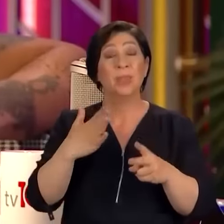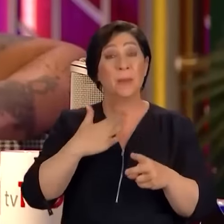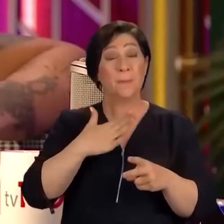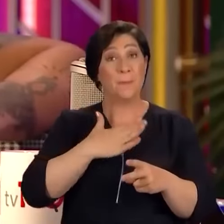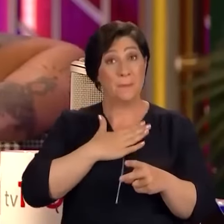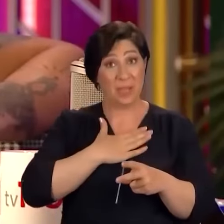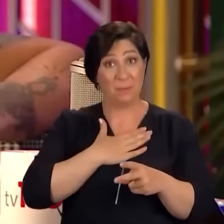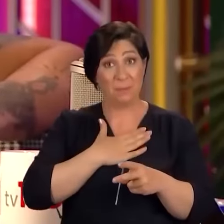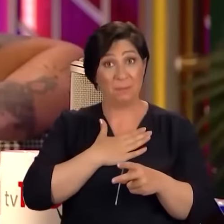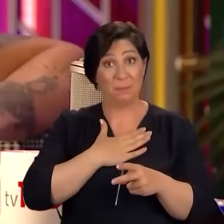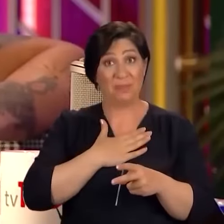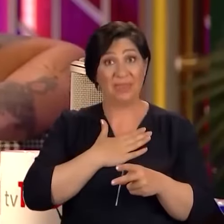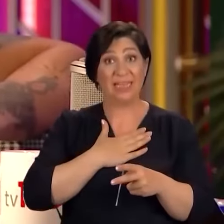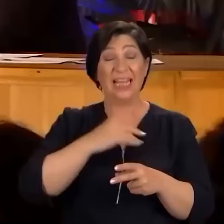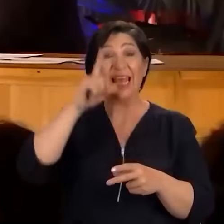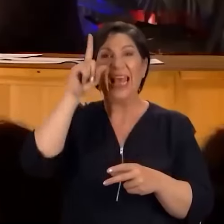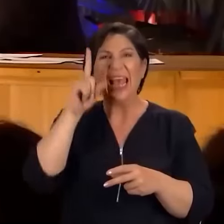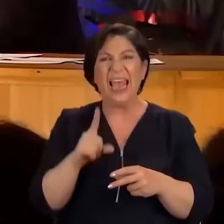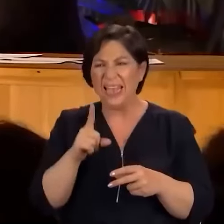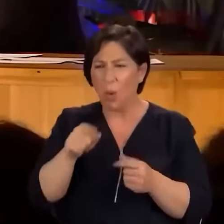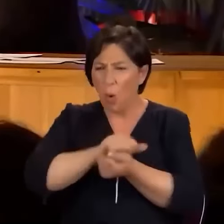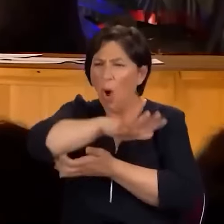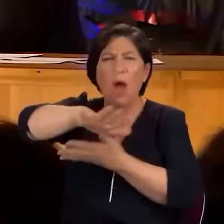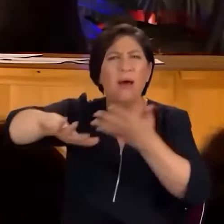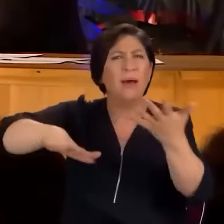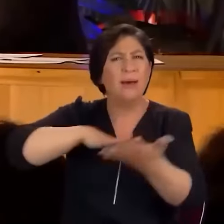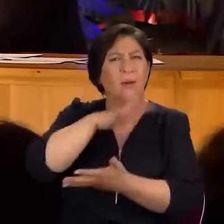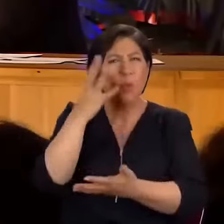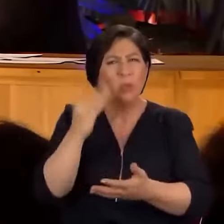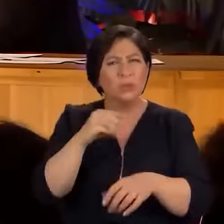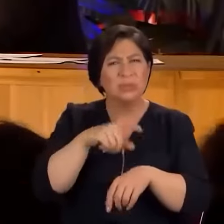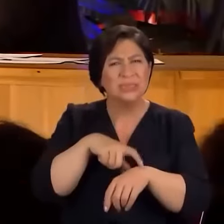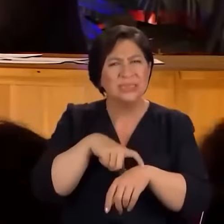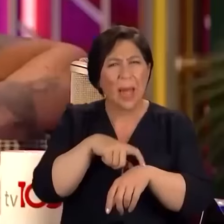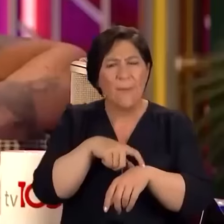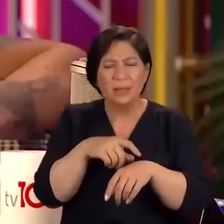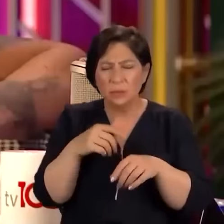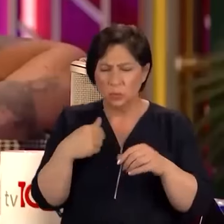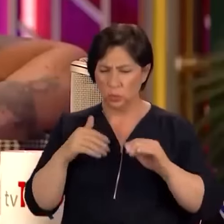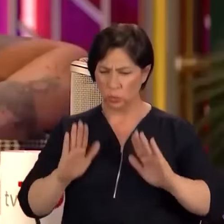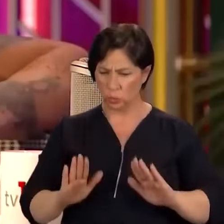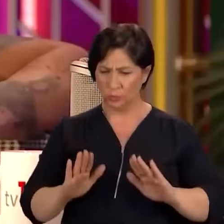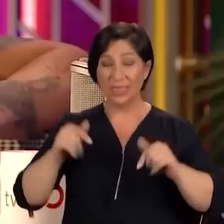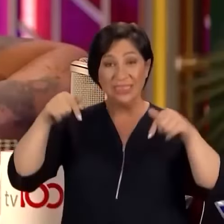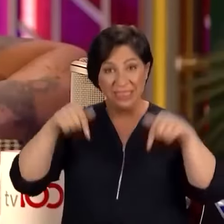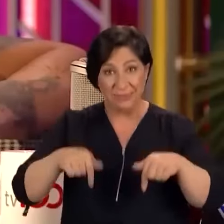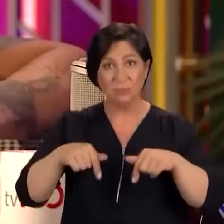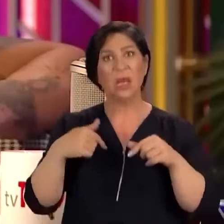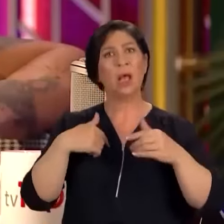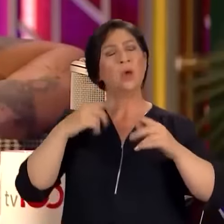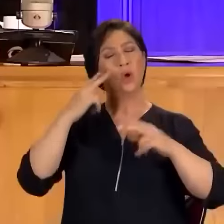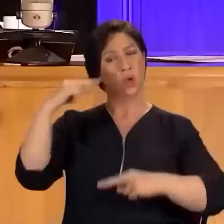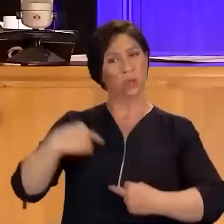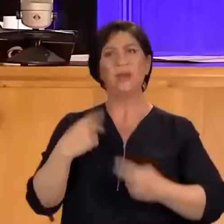Benim ilk gün olayı yaşadığımdaki anki duruşumla bugünkü